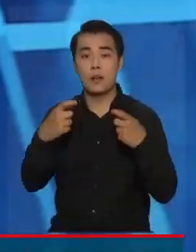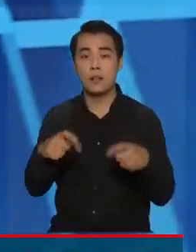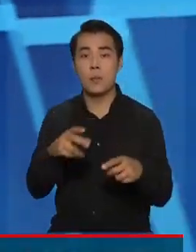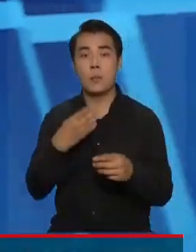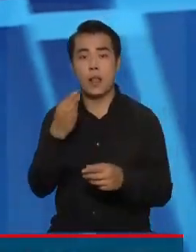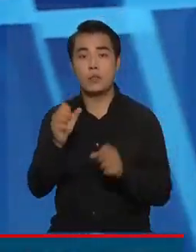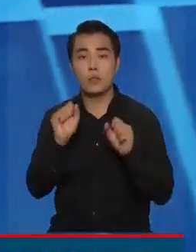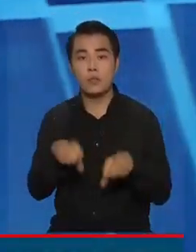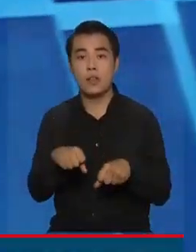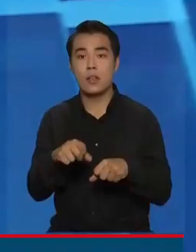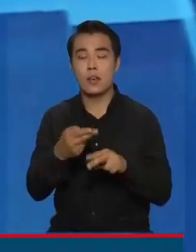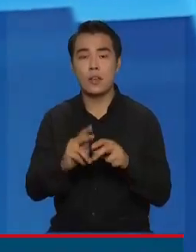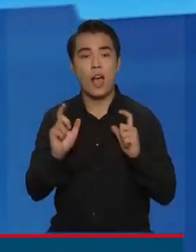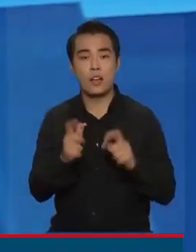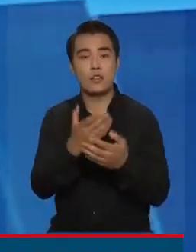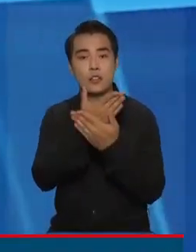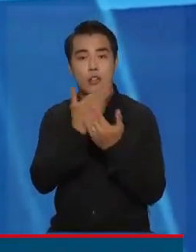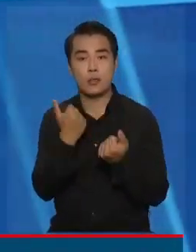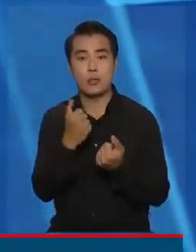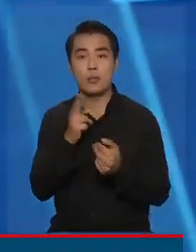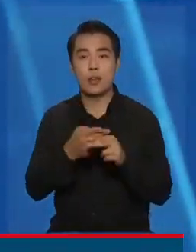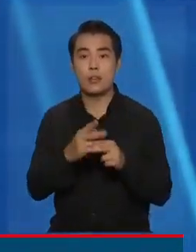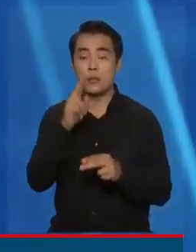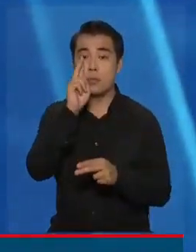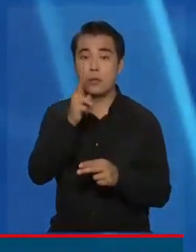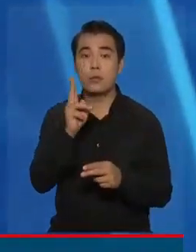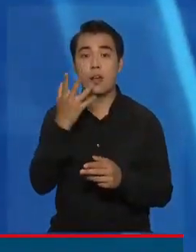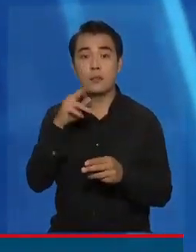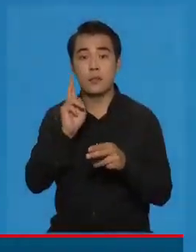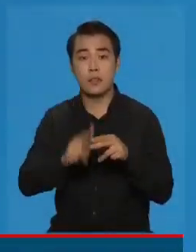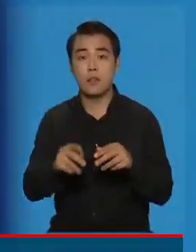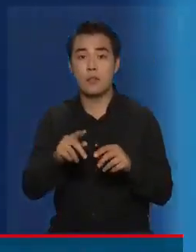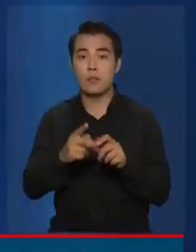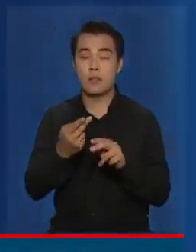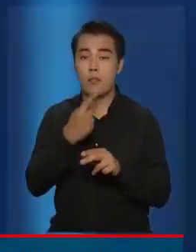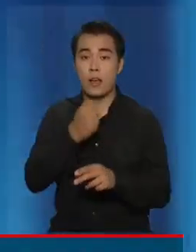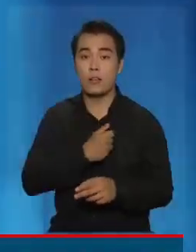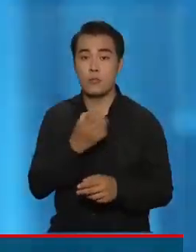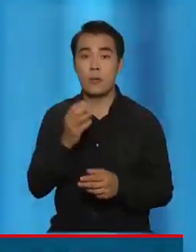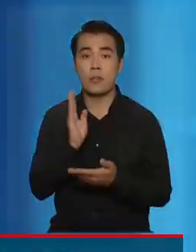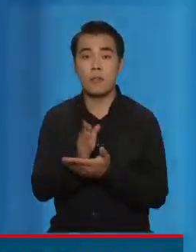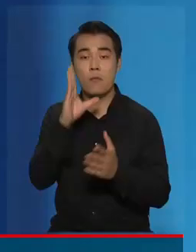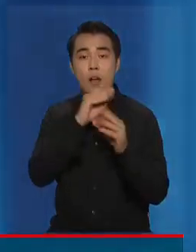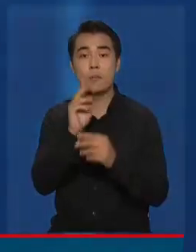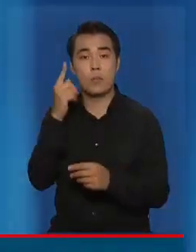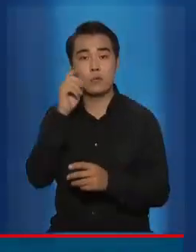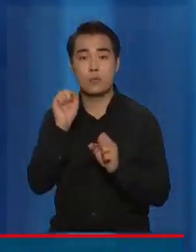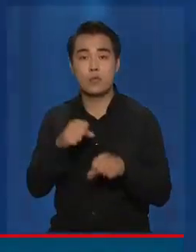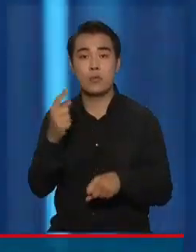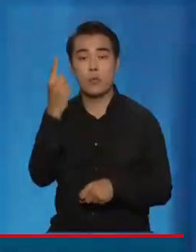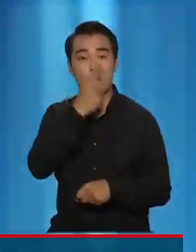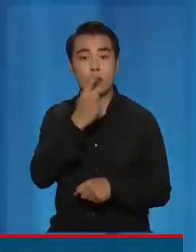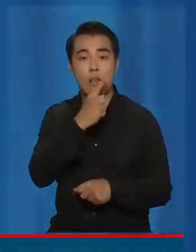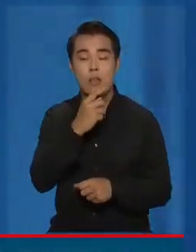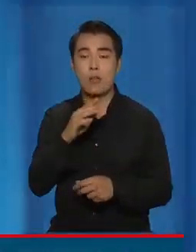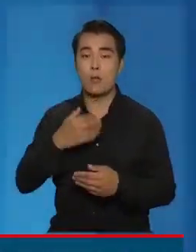основе. Тут вообще ограничений нет. Причем в течение 2 лет после службы. Так. То есть у него еще есть возможность подумать целый год, хочет он